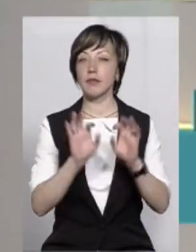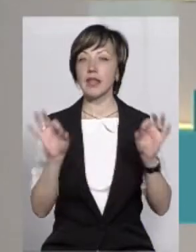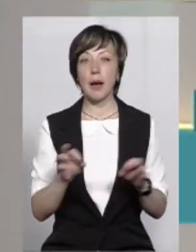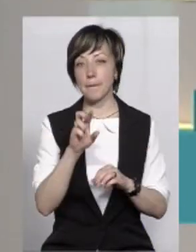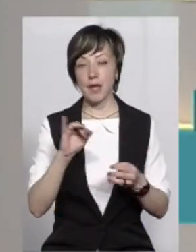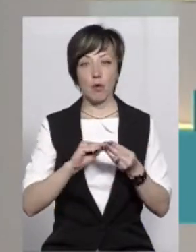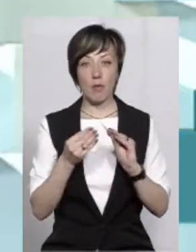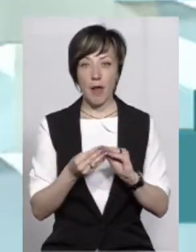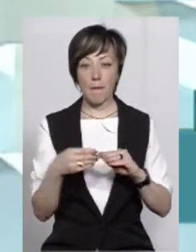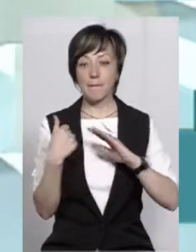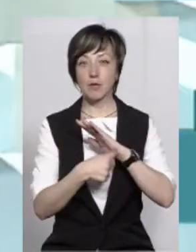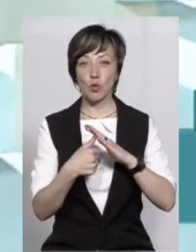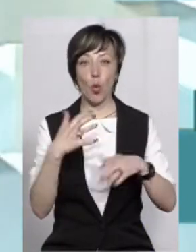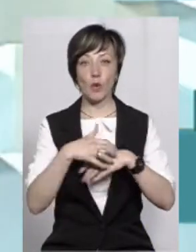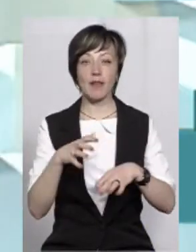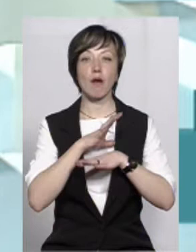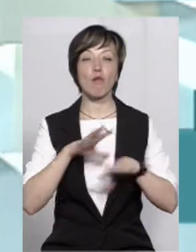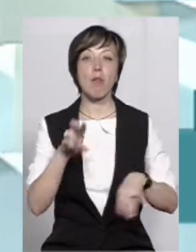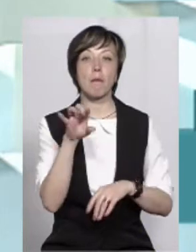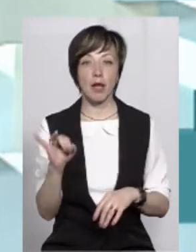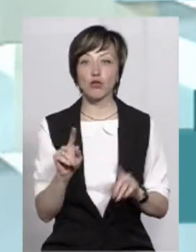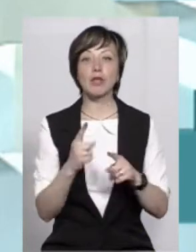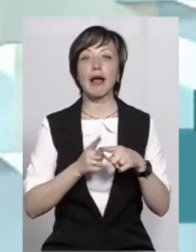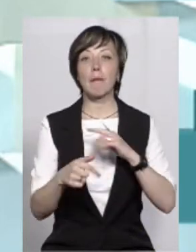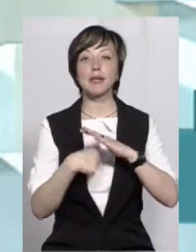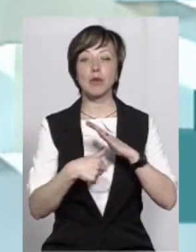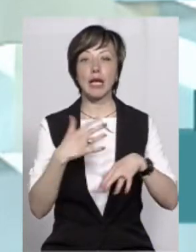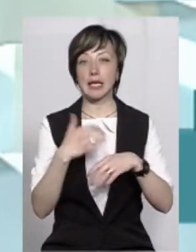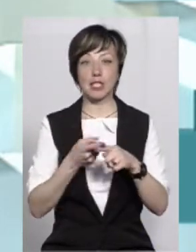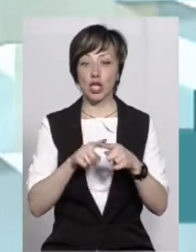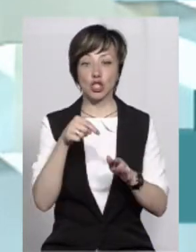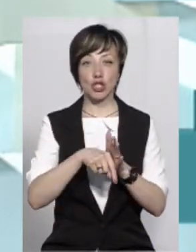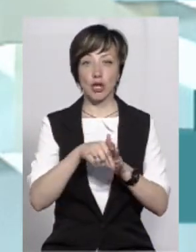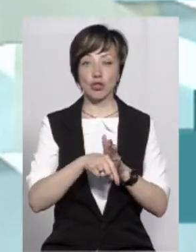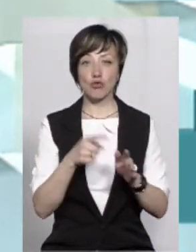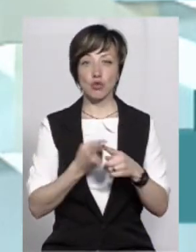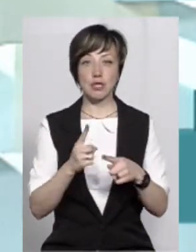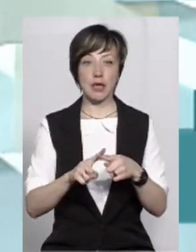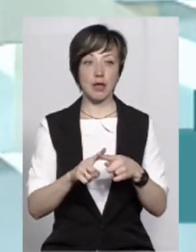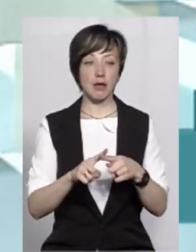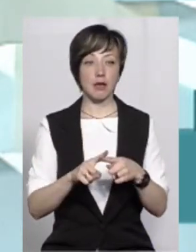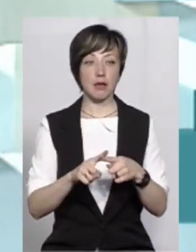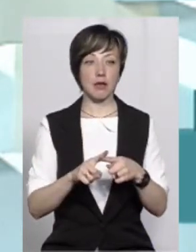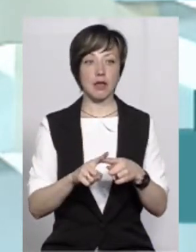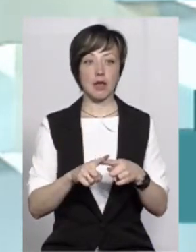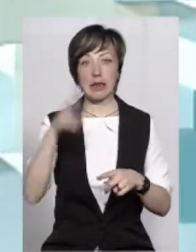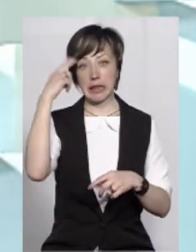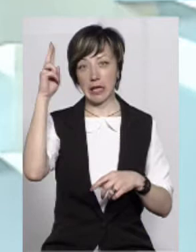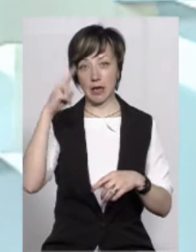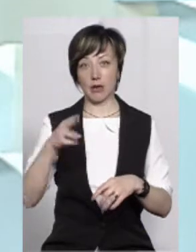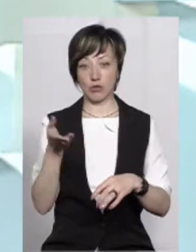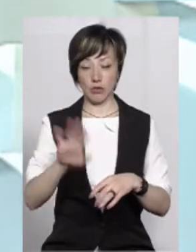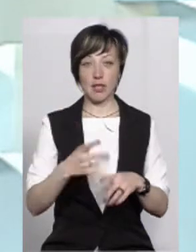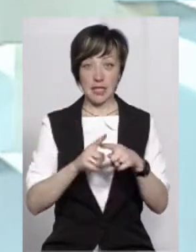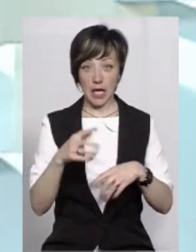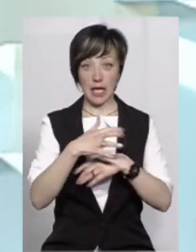ніяких би проблем безпритульних котів не існувало. Що таке безпритульний кіт? Це не значить, що це дике якесь